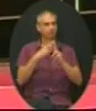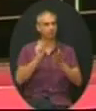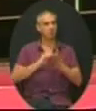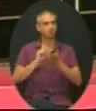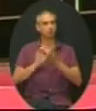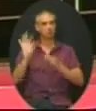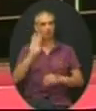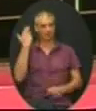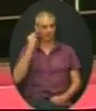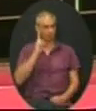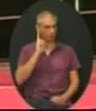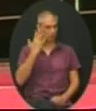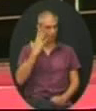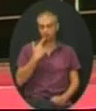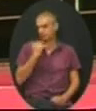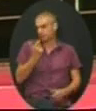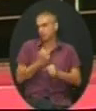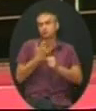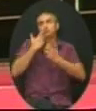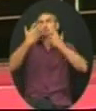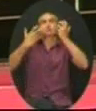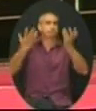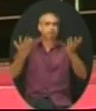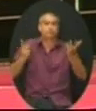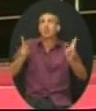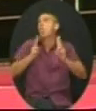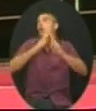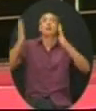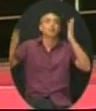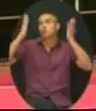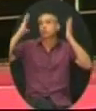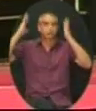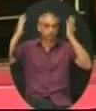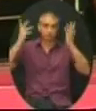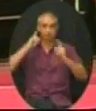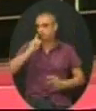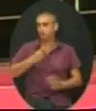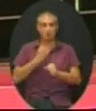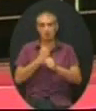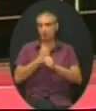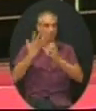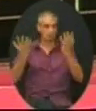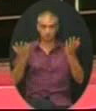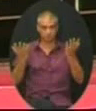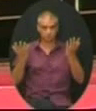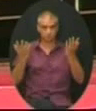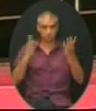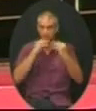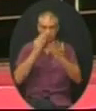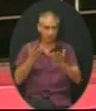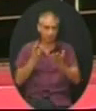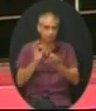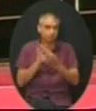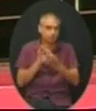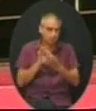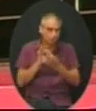בלשכת נתניהו ביום חמישי? כן, אתם עושים עניין מהכינוס הזה, זה לא כינוס עד כדי כך שצריך לנער אותו ולדבר עליו. סך